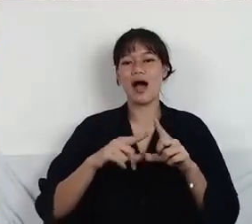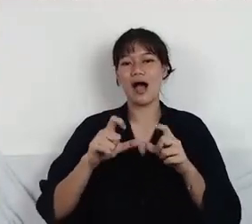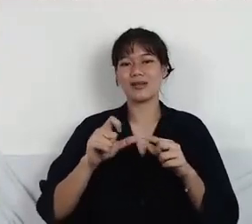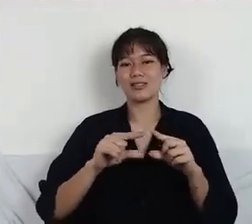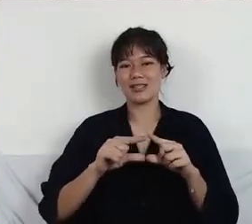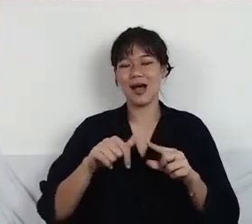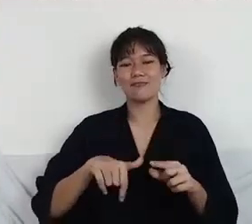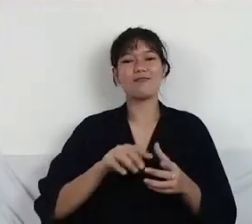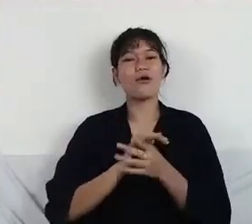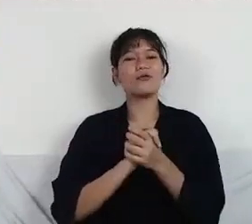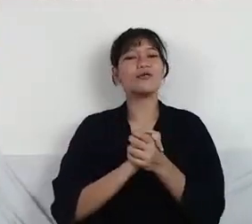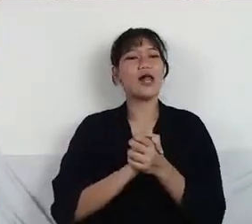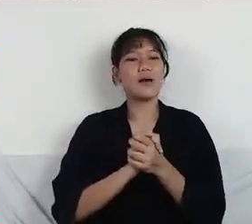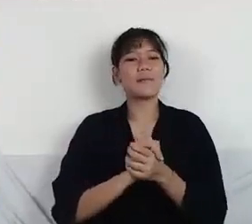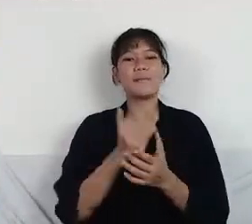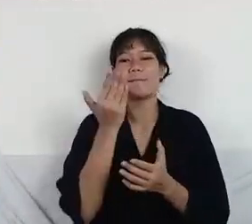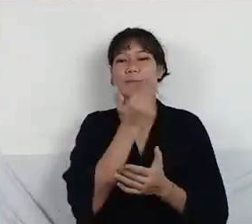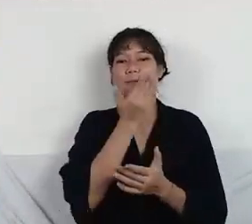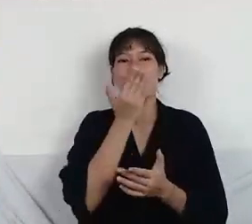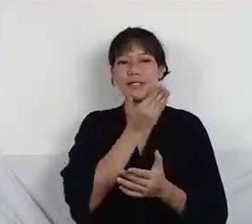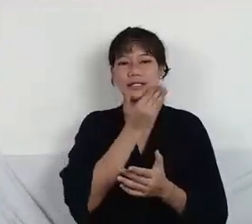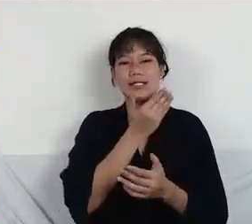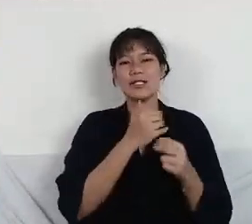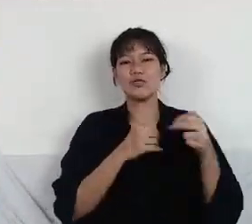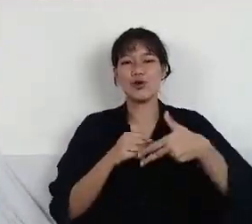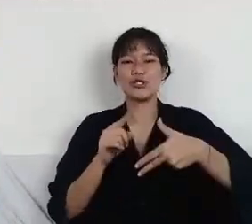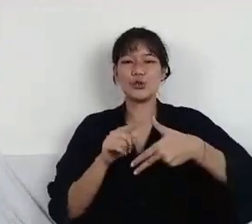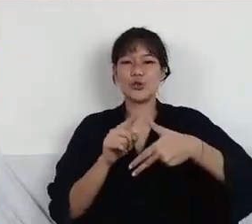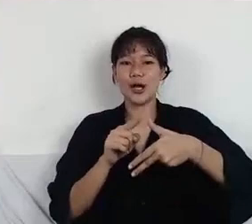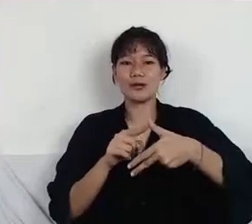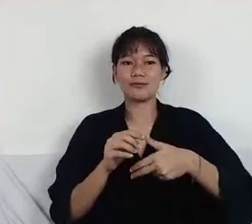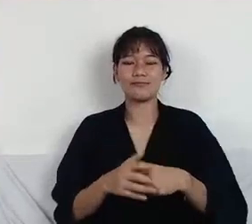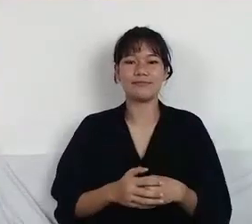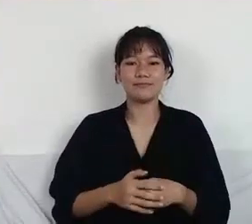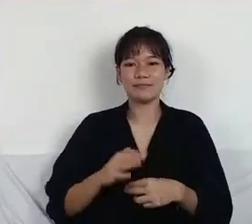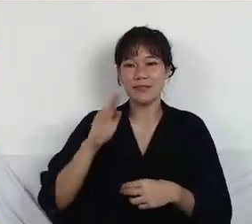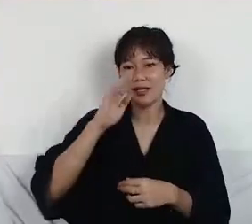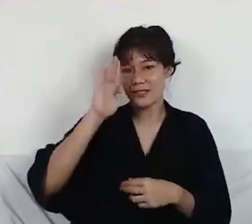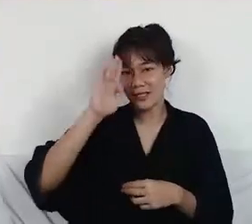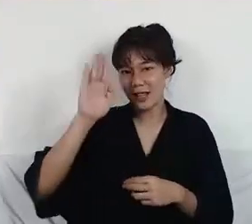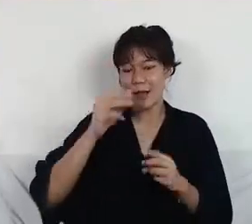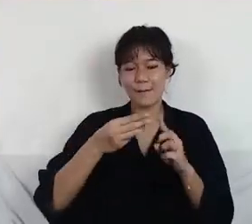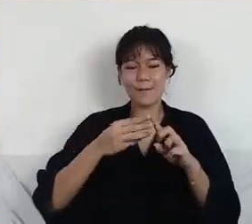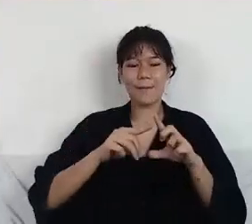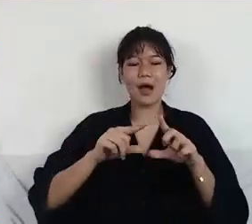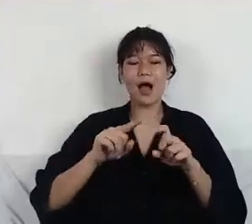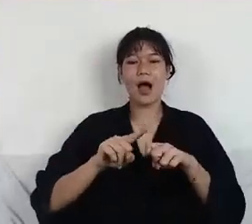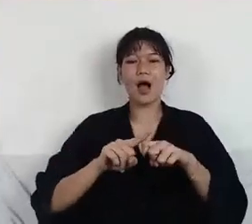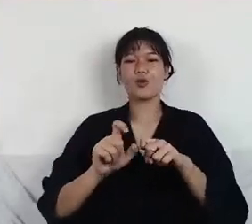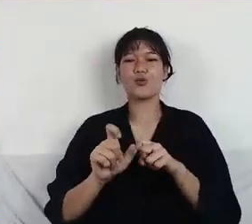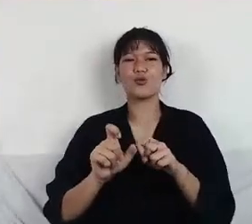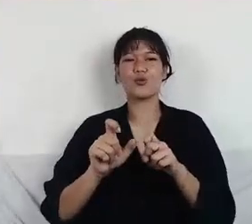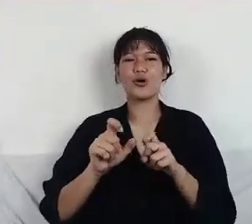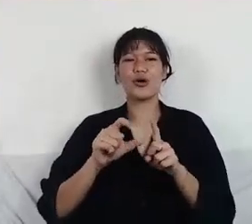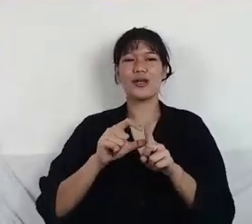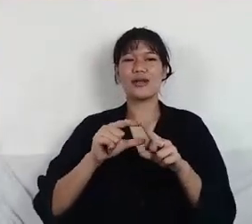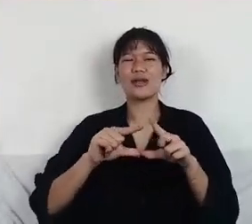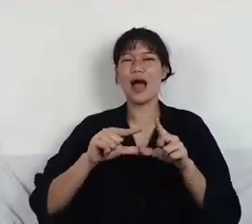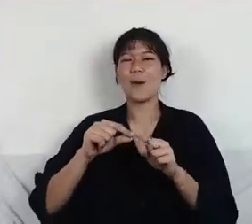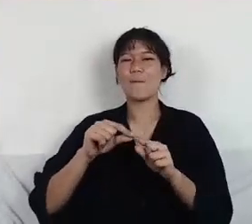dalam salam Sulawesi Utara, salam Bakudapa, Pakatuan Wo